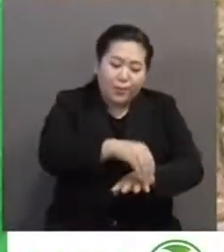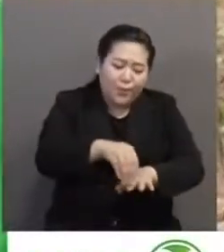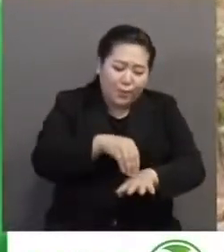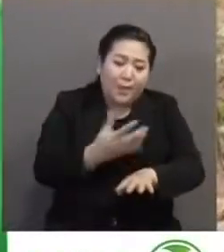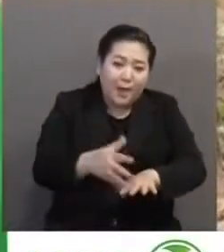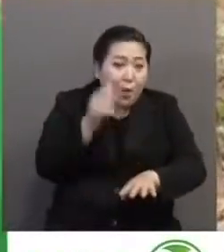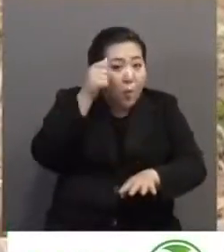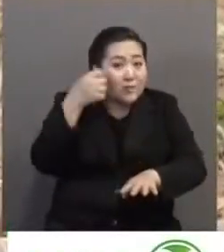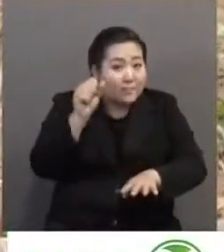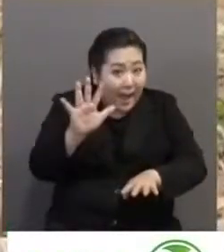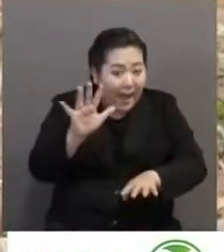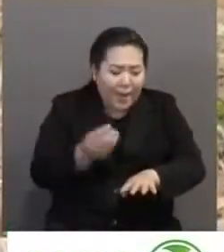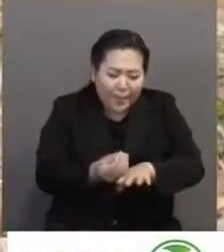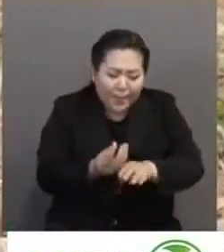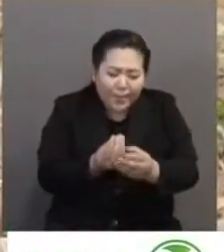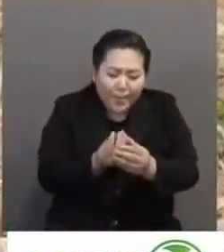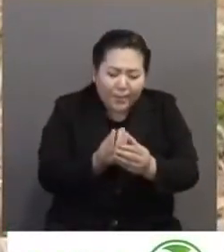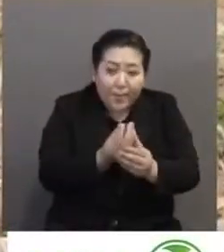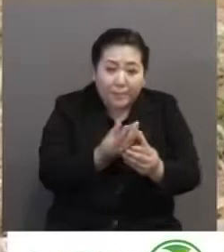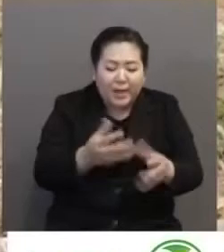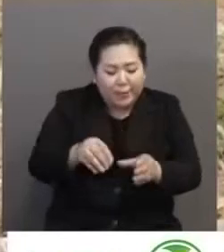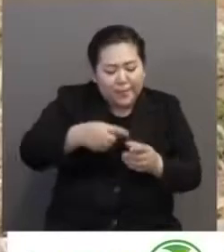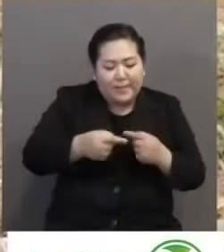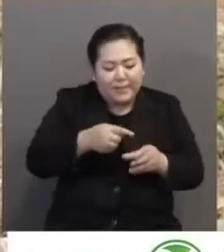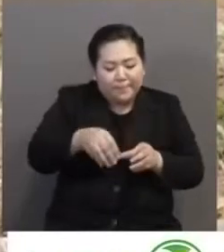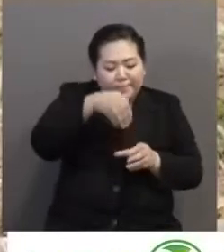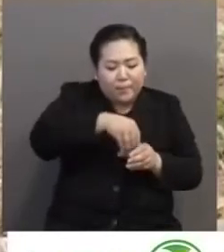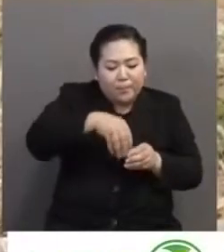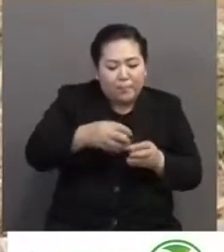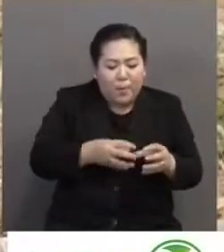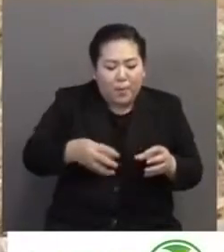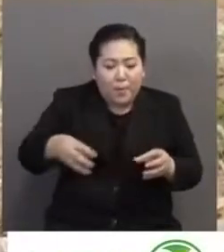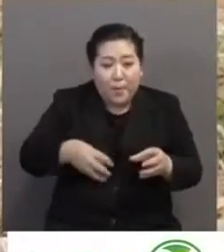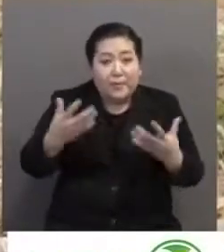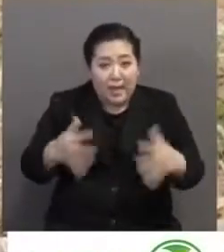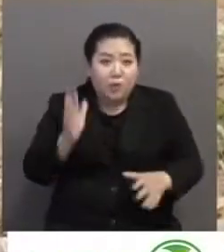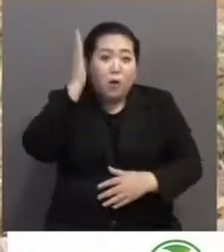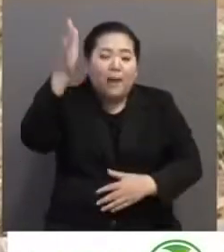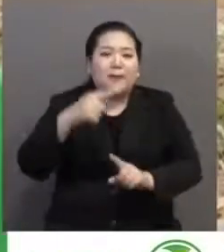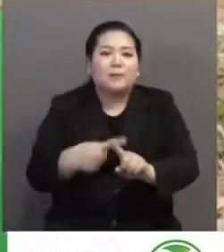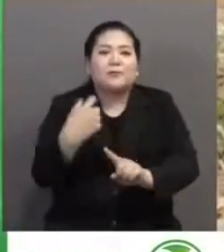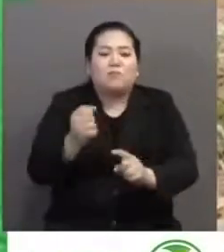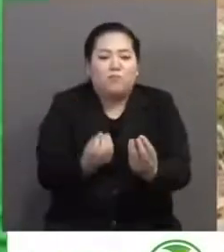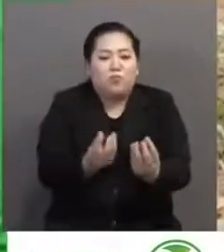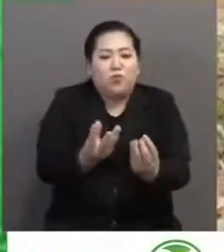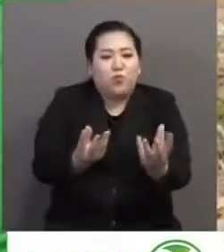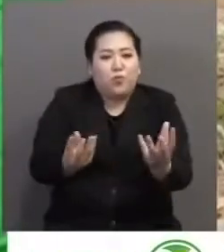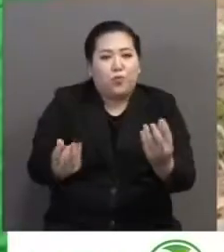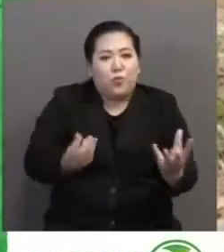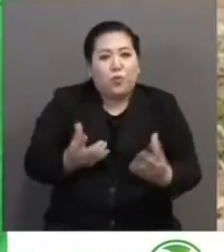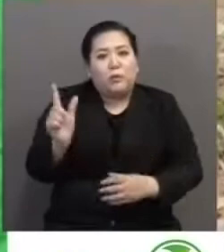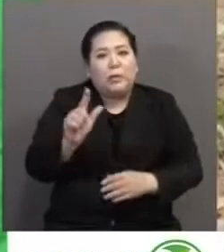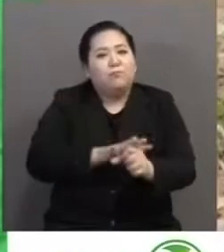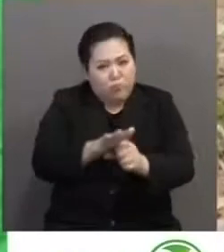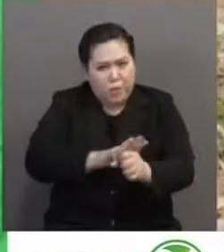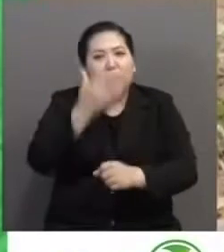ราจะเอาไปลงถุงเพราะว่าจะไปให้ผลผลิตตอนเดือนตุลาพอดีต้นเดือนตุลาก็จะทันใช้ในพิธีครับผ